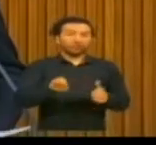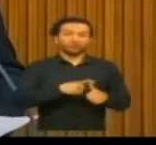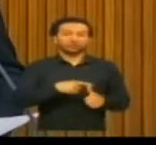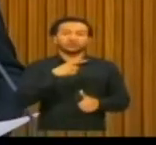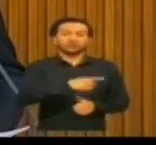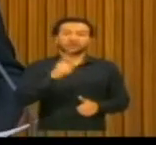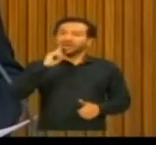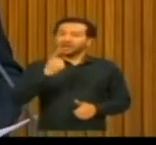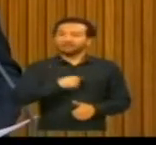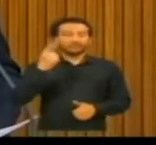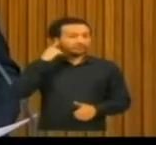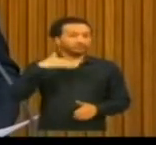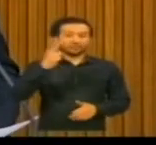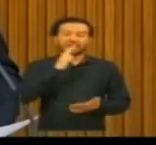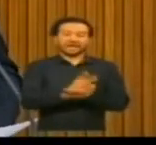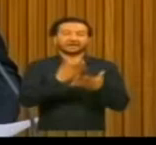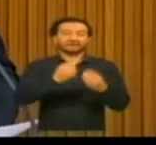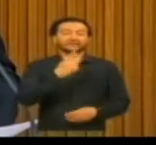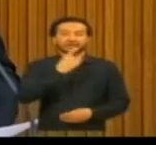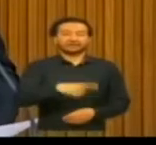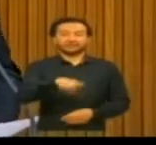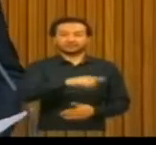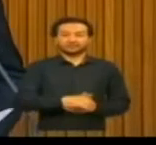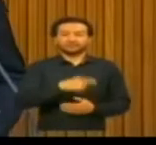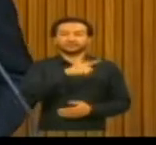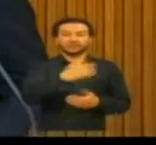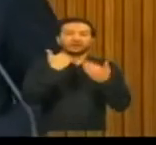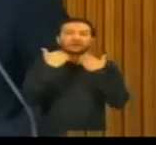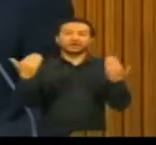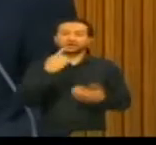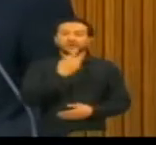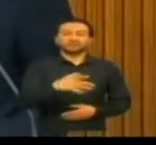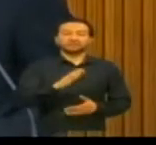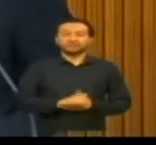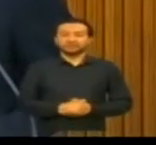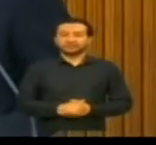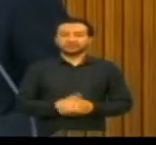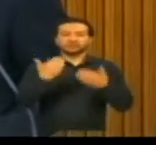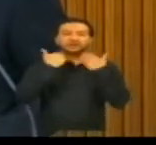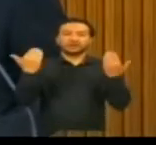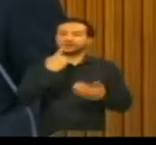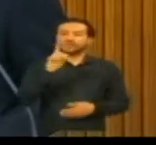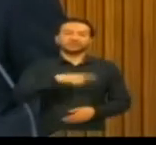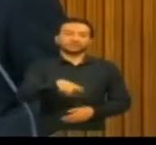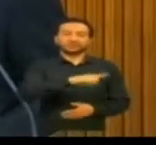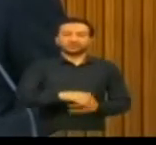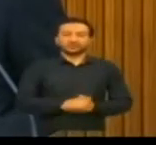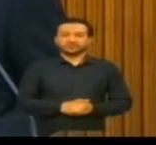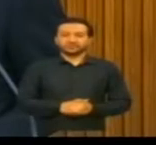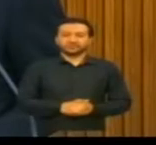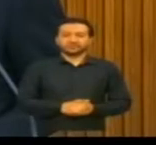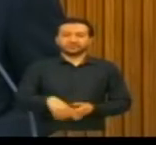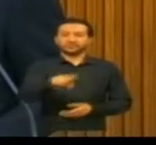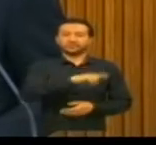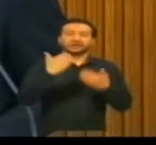talimatınızı alayım ondan sonra karar vereyim derler. Bunlara hakim denmez. Hakim denmez bunlara. Bunlar hakim